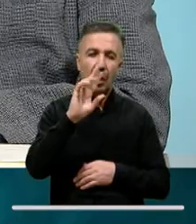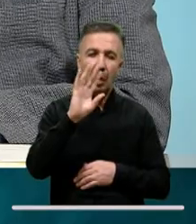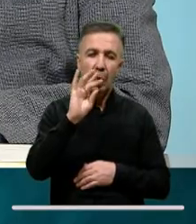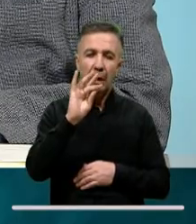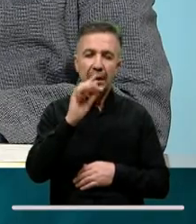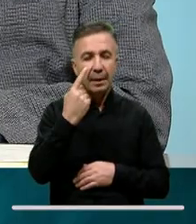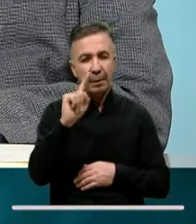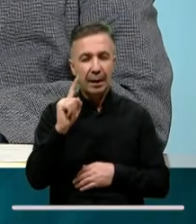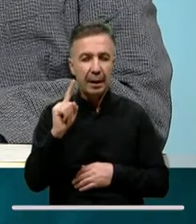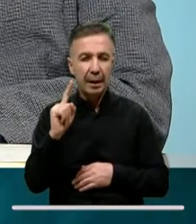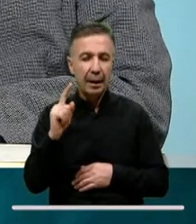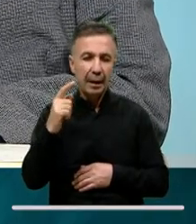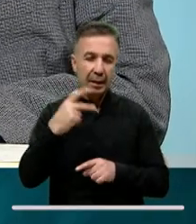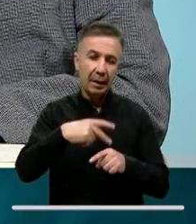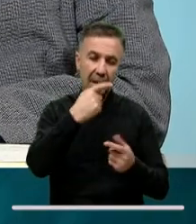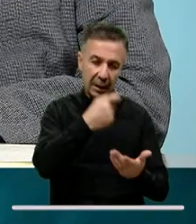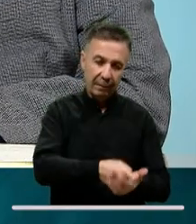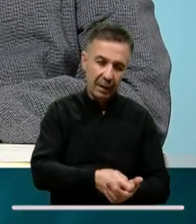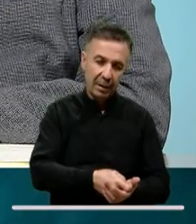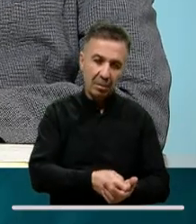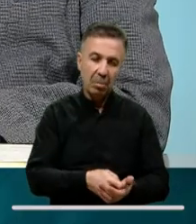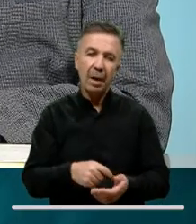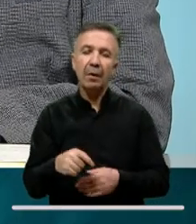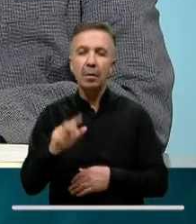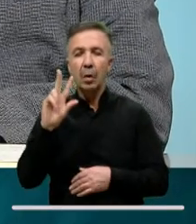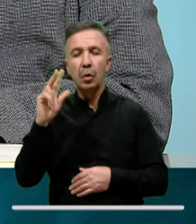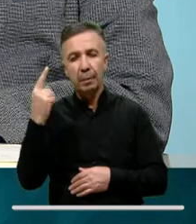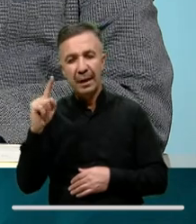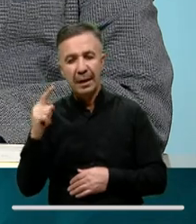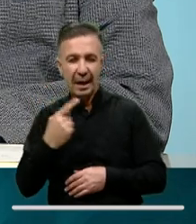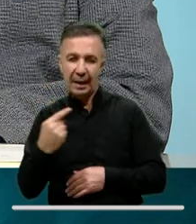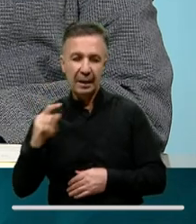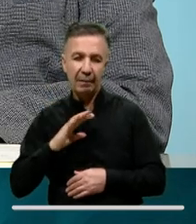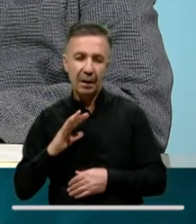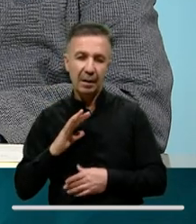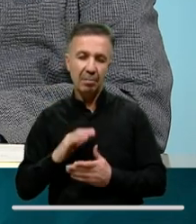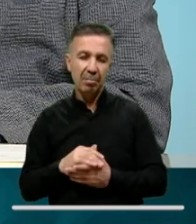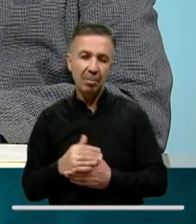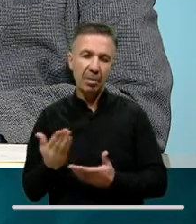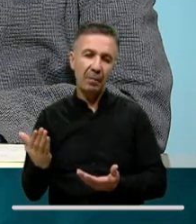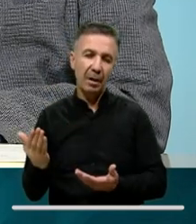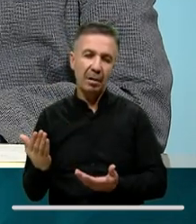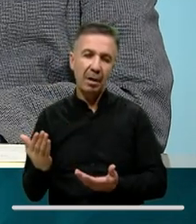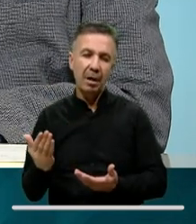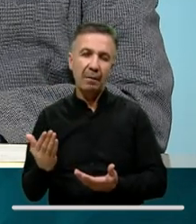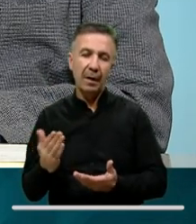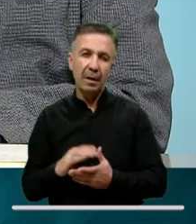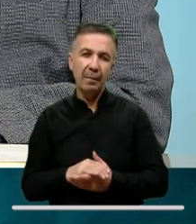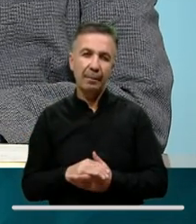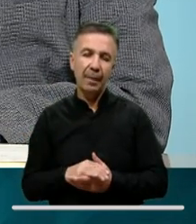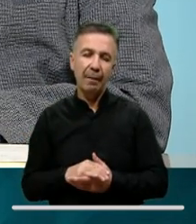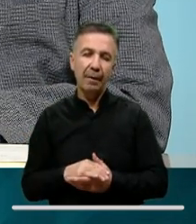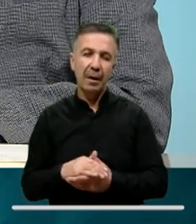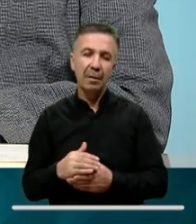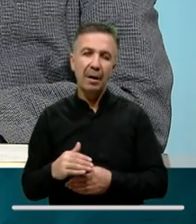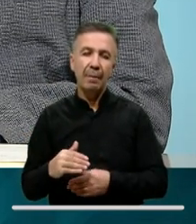3 bin lira eksiği var. O zaman sadece 3 bin lira verir. Verecek, değil mi hocam? Hatta bazen fazla da vermiş olabilir. Onu da önümüzdeki seneden düşebilir mi?